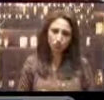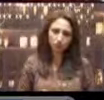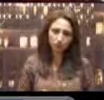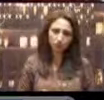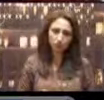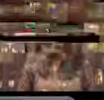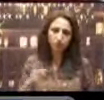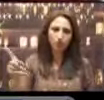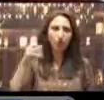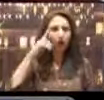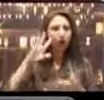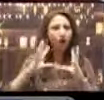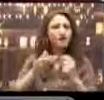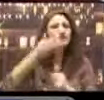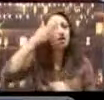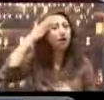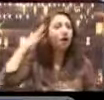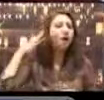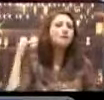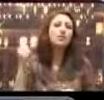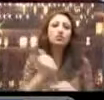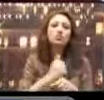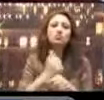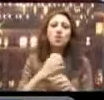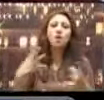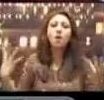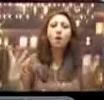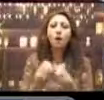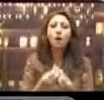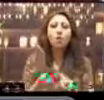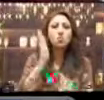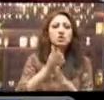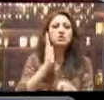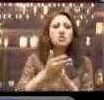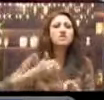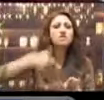مالك لادواته، تاريخه كبير، اشتغل مع كل نجوم مصر،